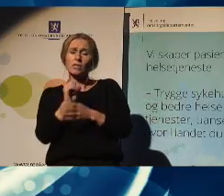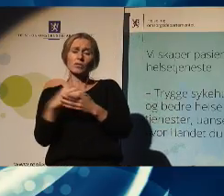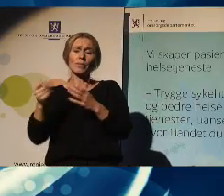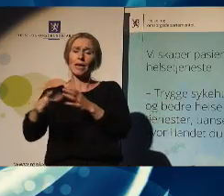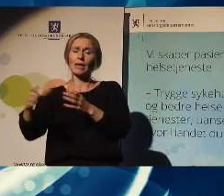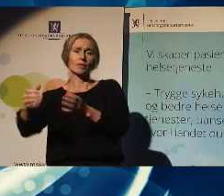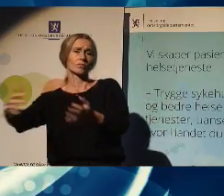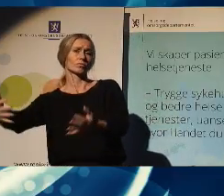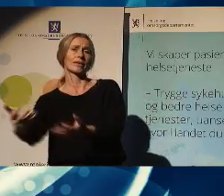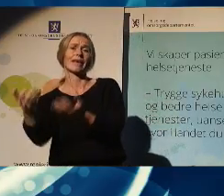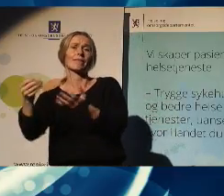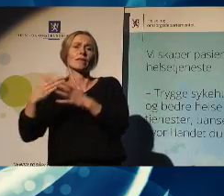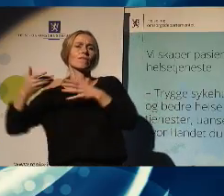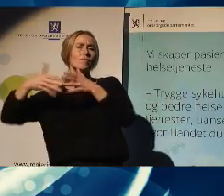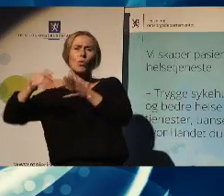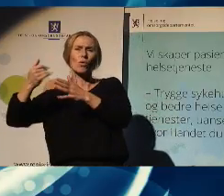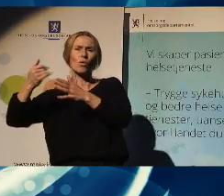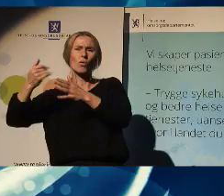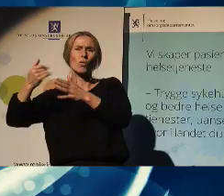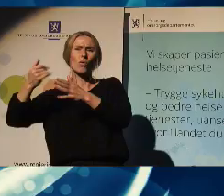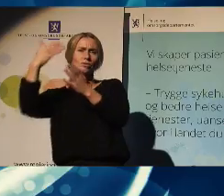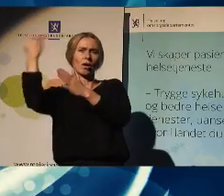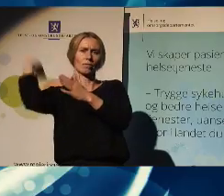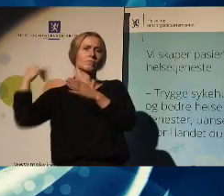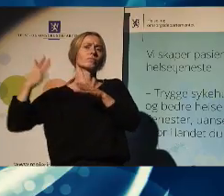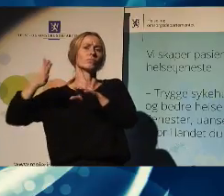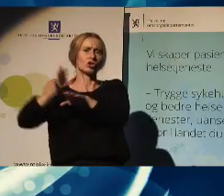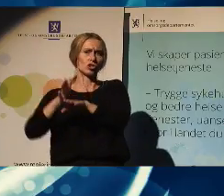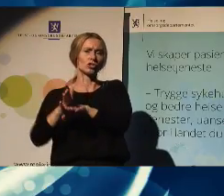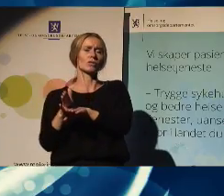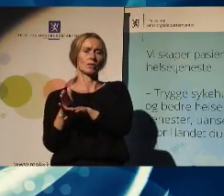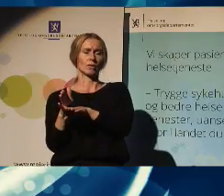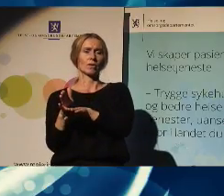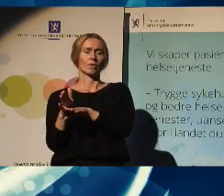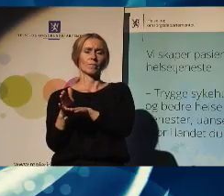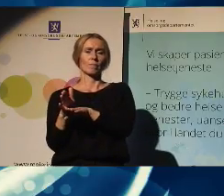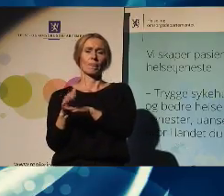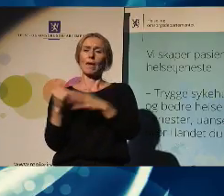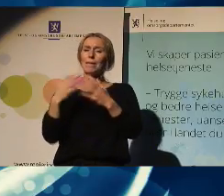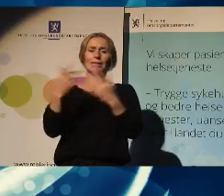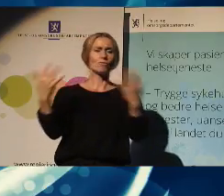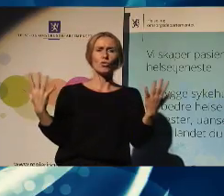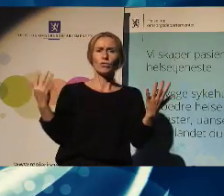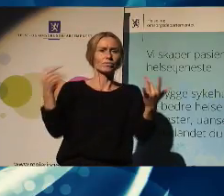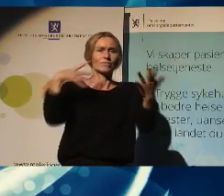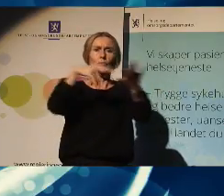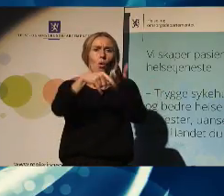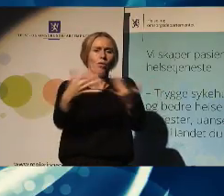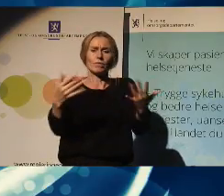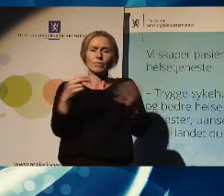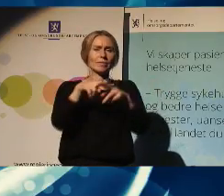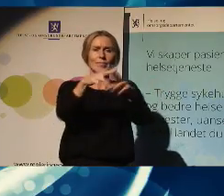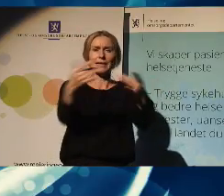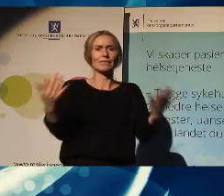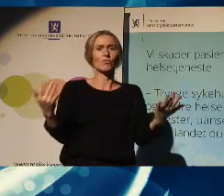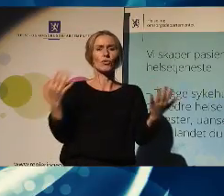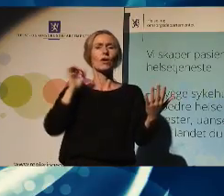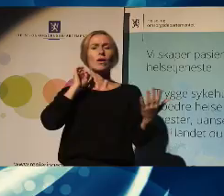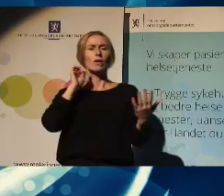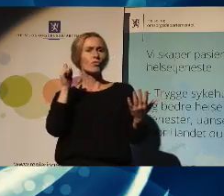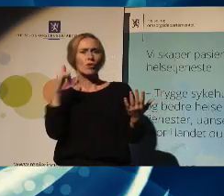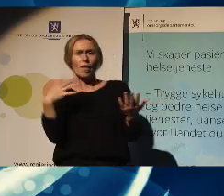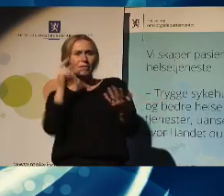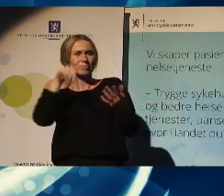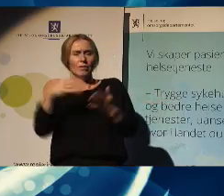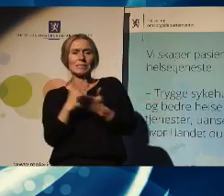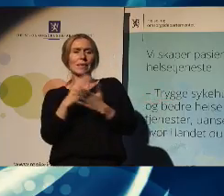båten forleden dag på kysten. Så hvor de skal hen da? Hvordan bestemmer de seg for hvor de drar